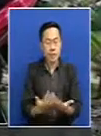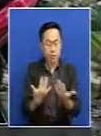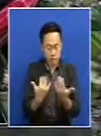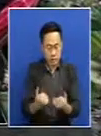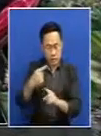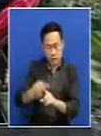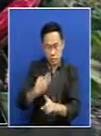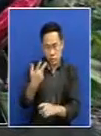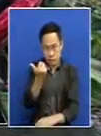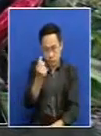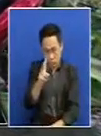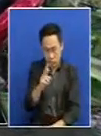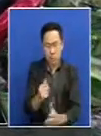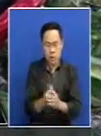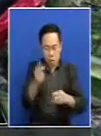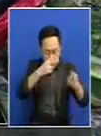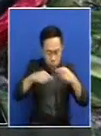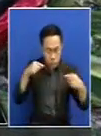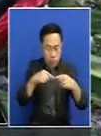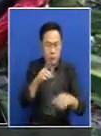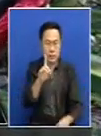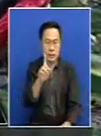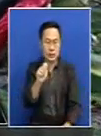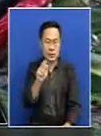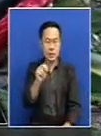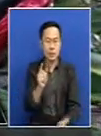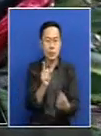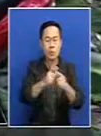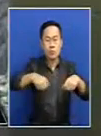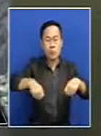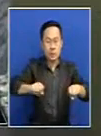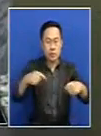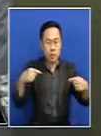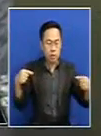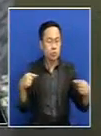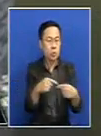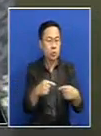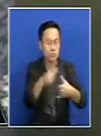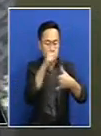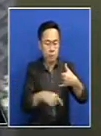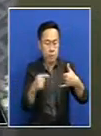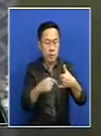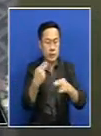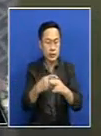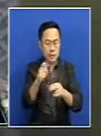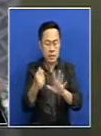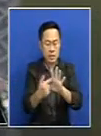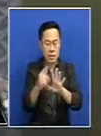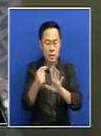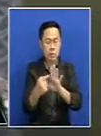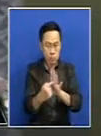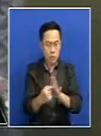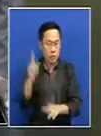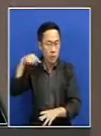ล่าสุดวันที่12กุมภาพันธ์ผลตรวจยืนยัน DNA ที่พบบนรถจักรยานยนต์เป็นของผู้ต้องหาและแฟนสาว